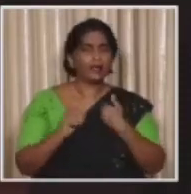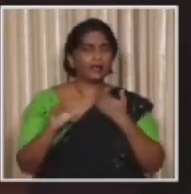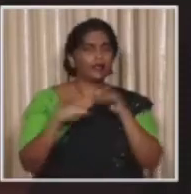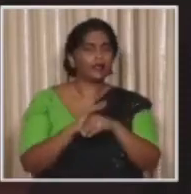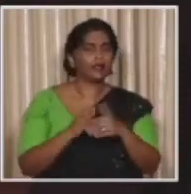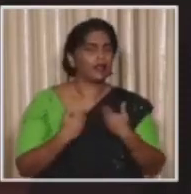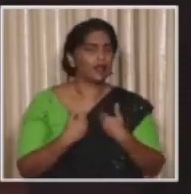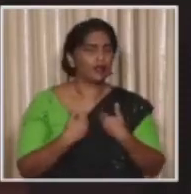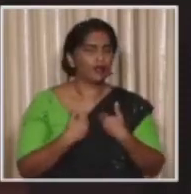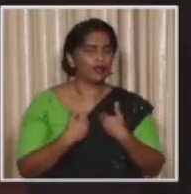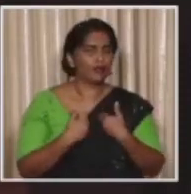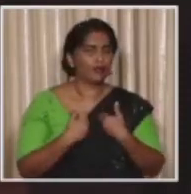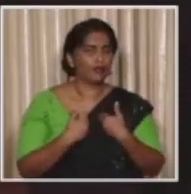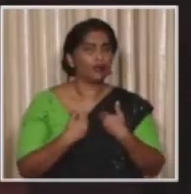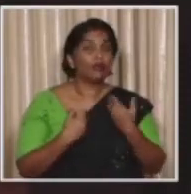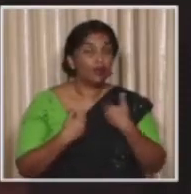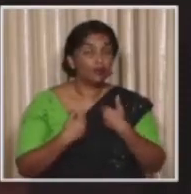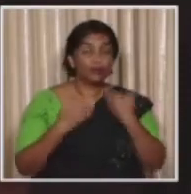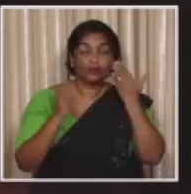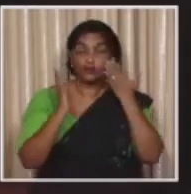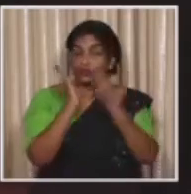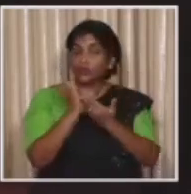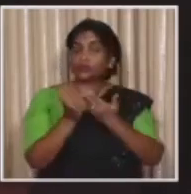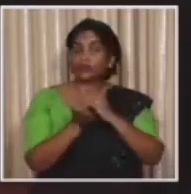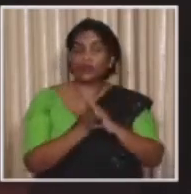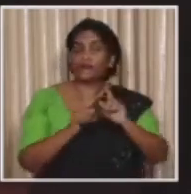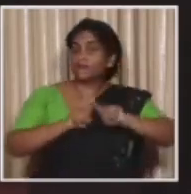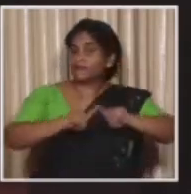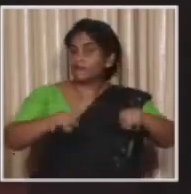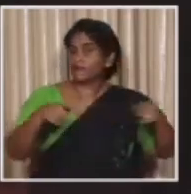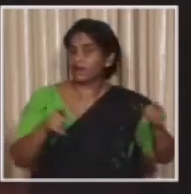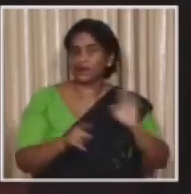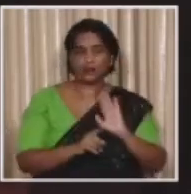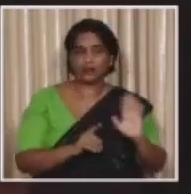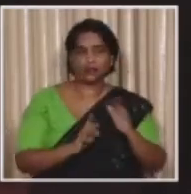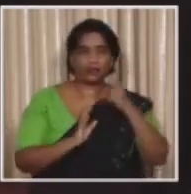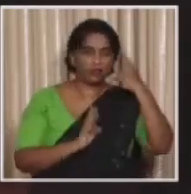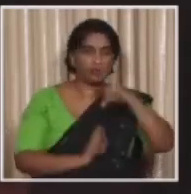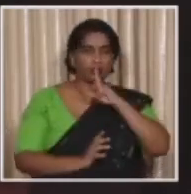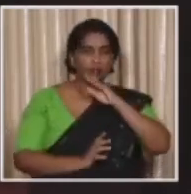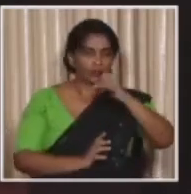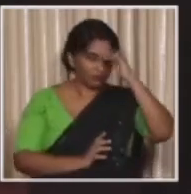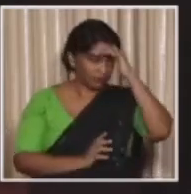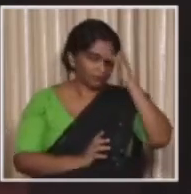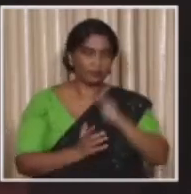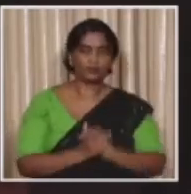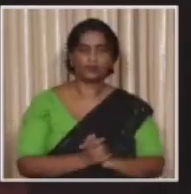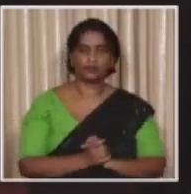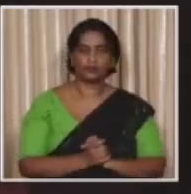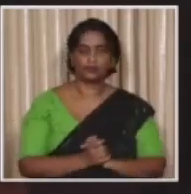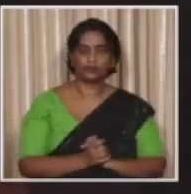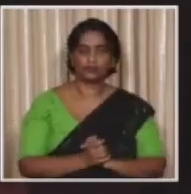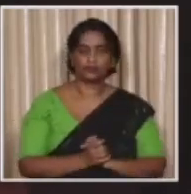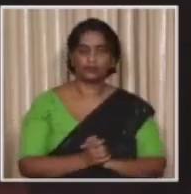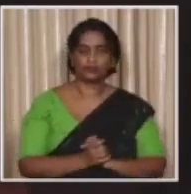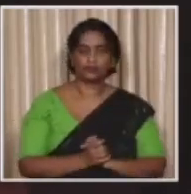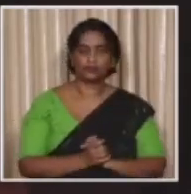හිටින්නේ? අපි පෙනී හිටින්නේ වෙන මොනවත් නිසා නෙවෙයි නියෝජ්‍ය කතානායකතුමනි.